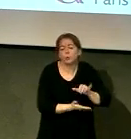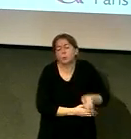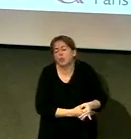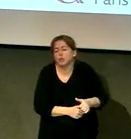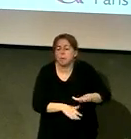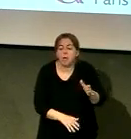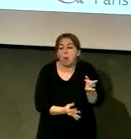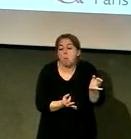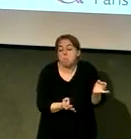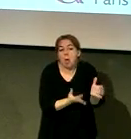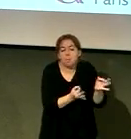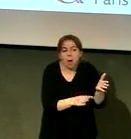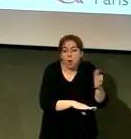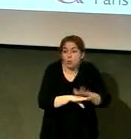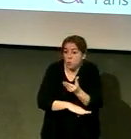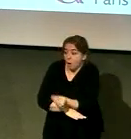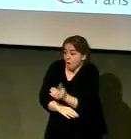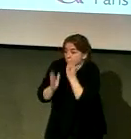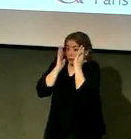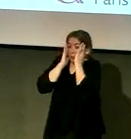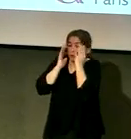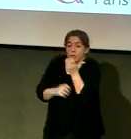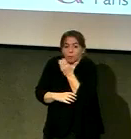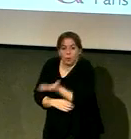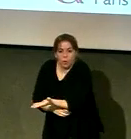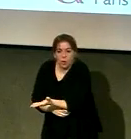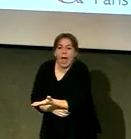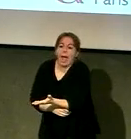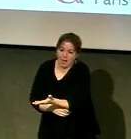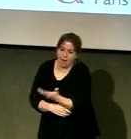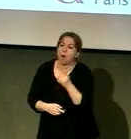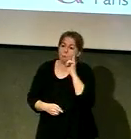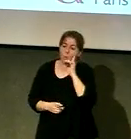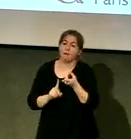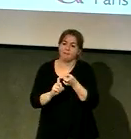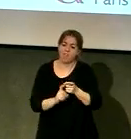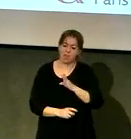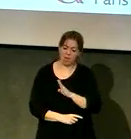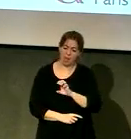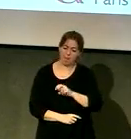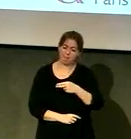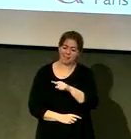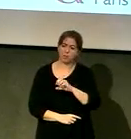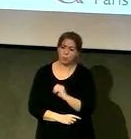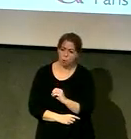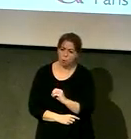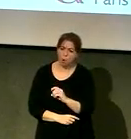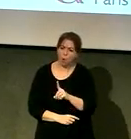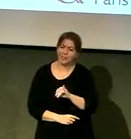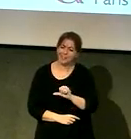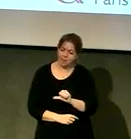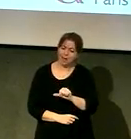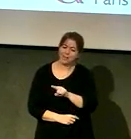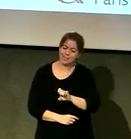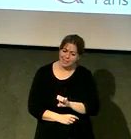ce qu'on a pu mettre en lumière, c'était le rôle des benzodiazépines. Et les enfants qui faisaient des sevrages, des syndromes de